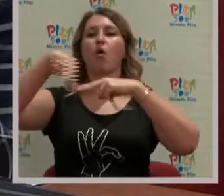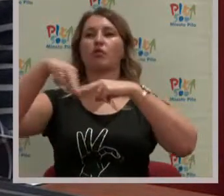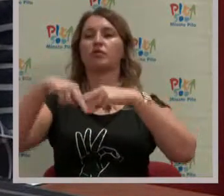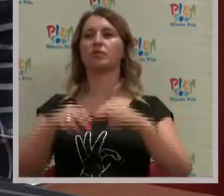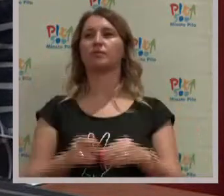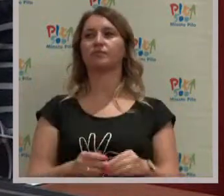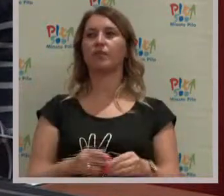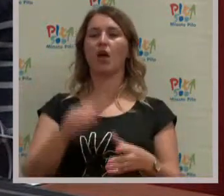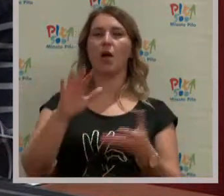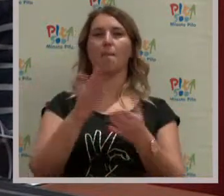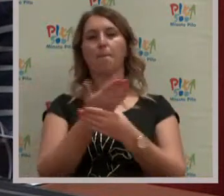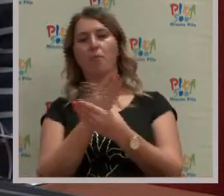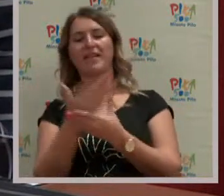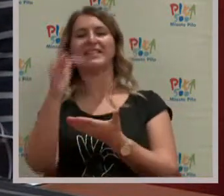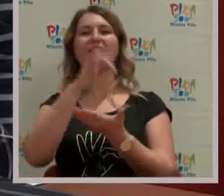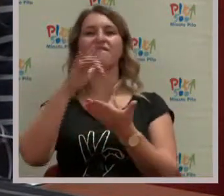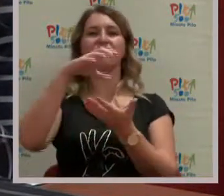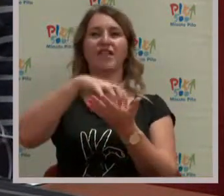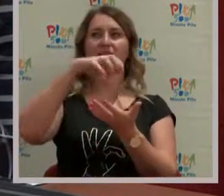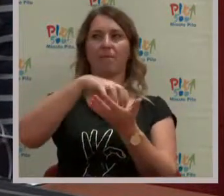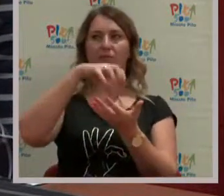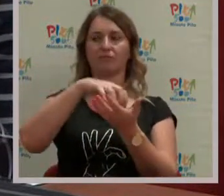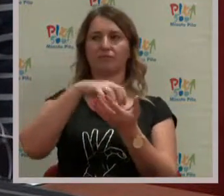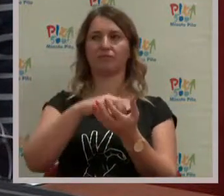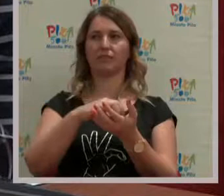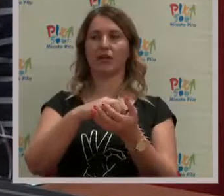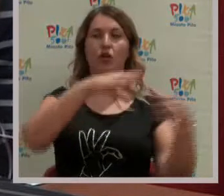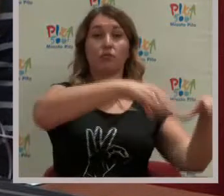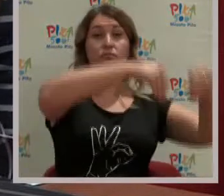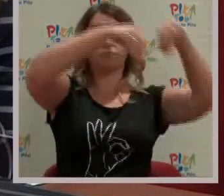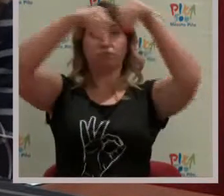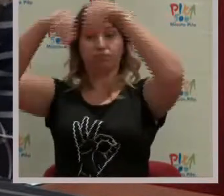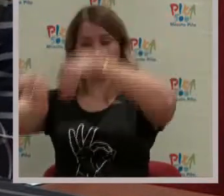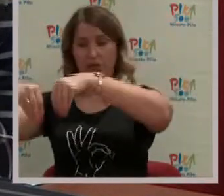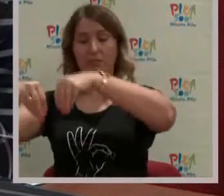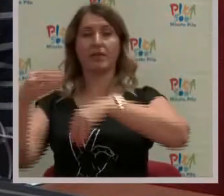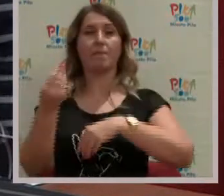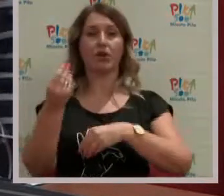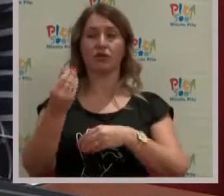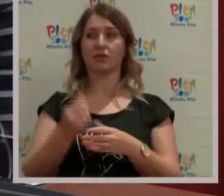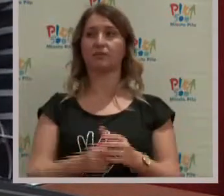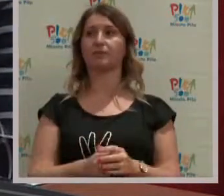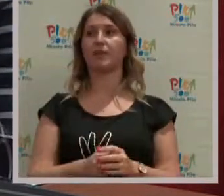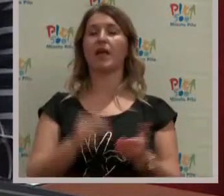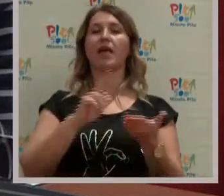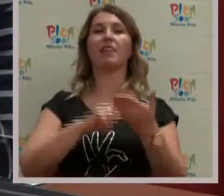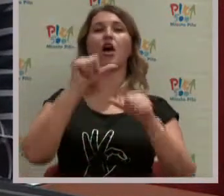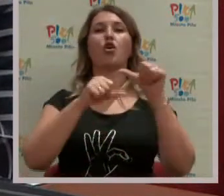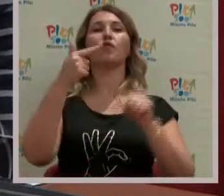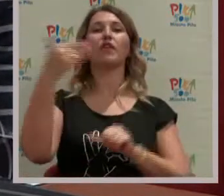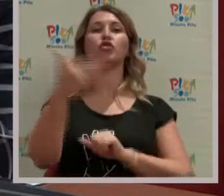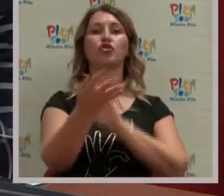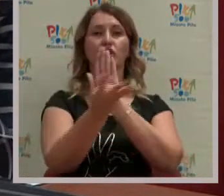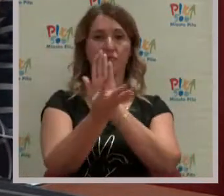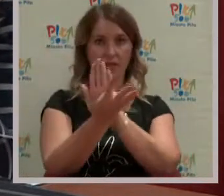plantami przesuwamy część pieniędzy zaplanowanych do realizacji w bieżącym roku na rok 2019